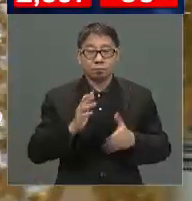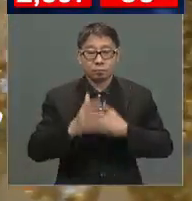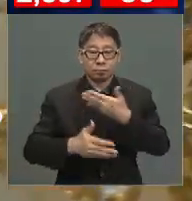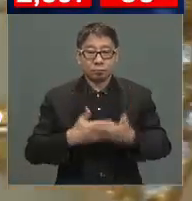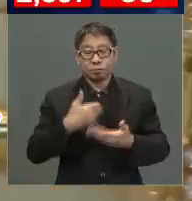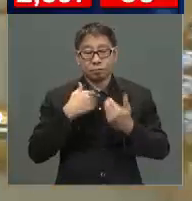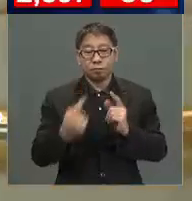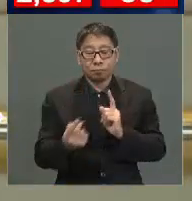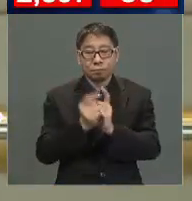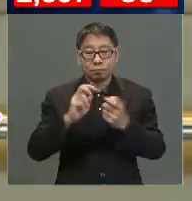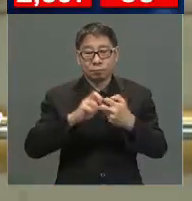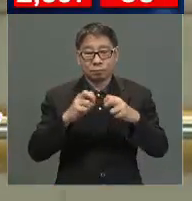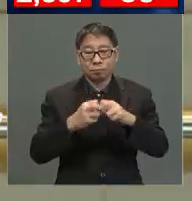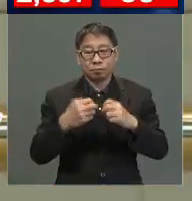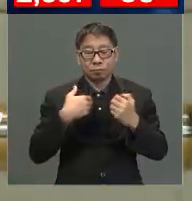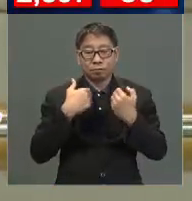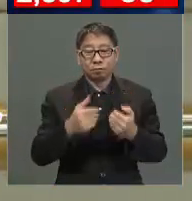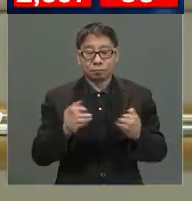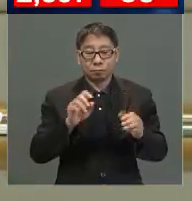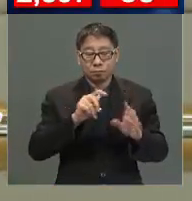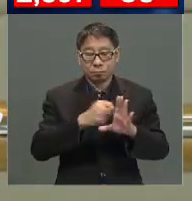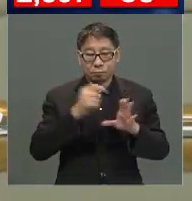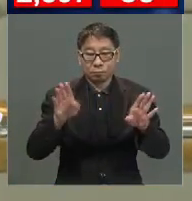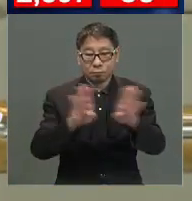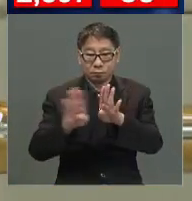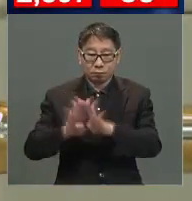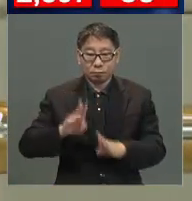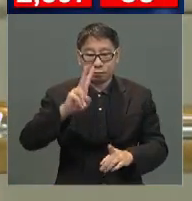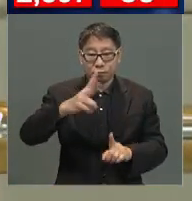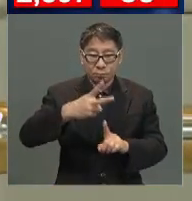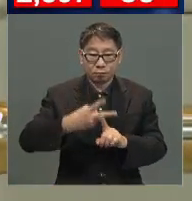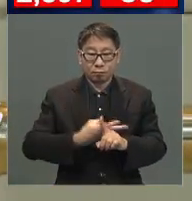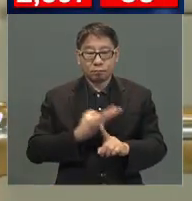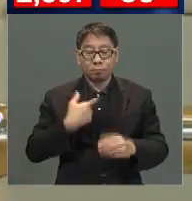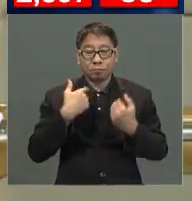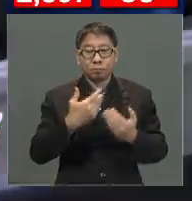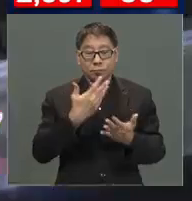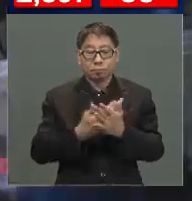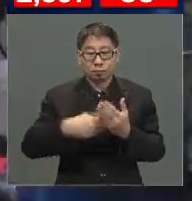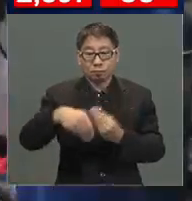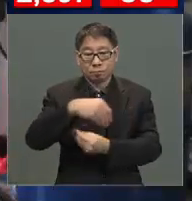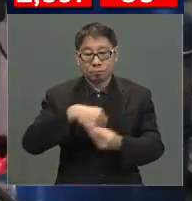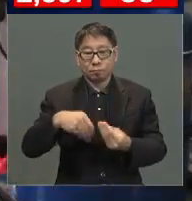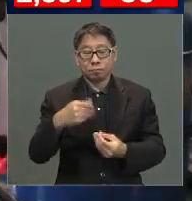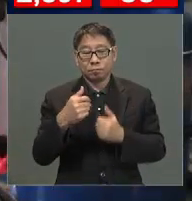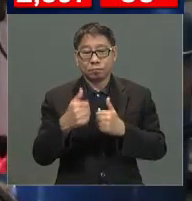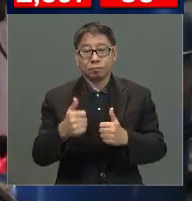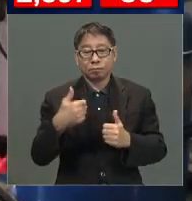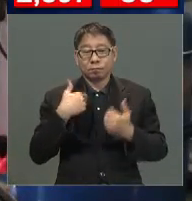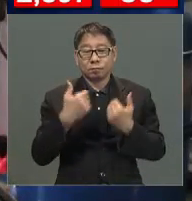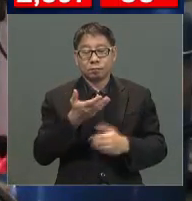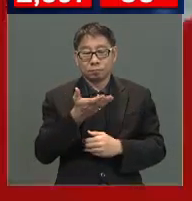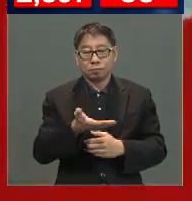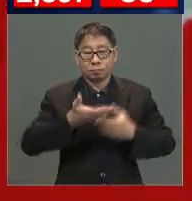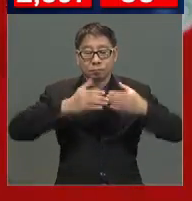ารายย่อยที่ประสบปัญหาหลังจากปิดตลาดพลอยมานานเกือบ2เดือนทำให้มีเงินทุนหมุนเวียนได้บ้างพร้อมกับ